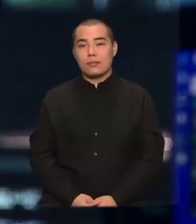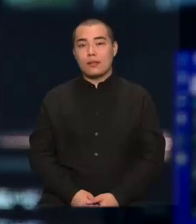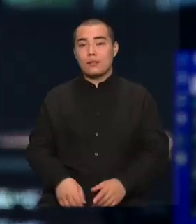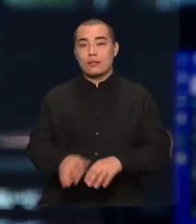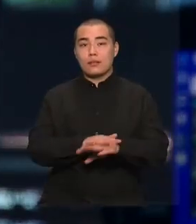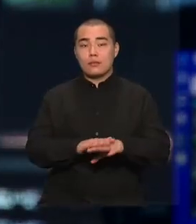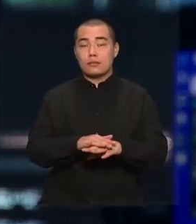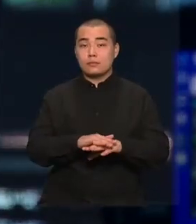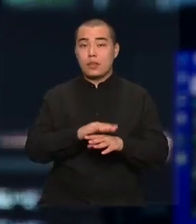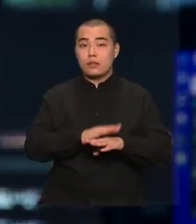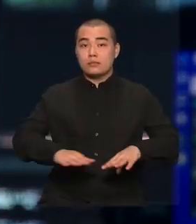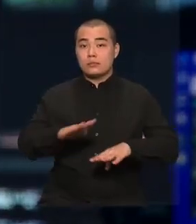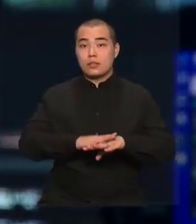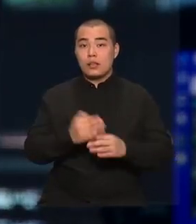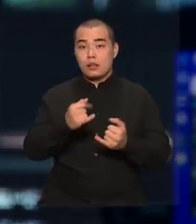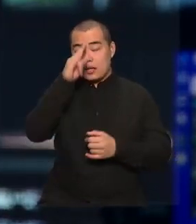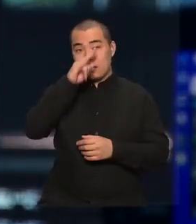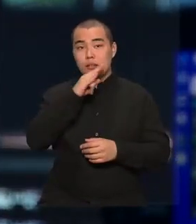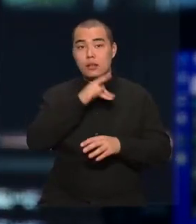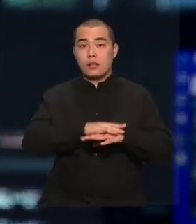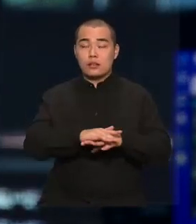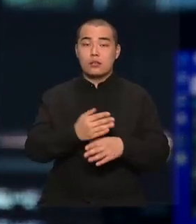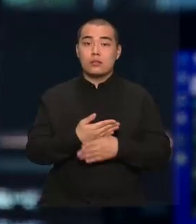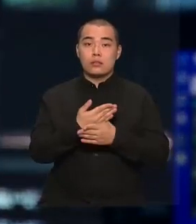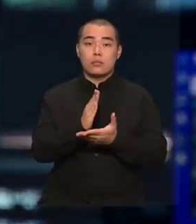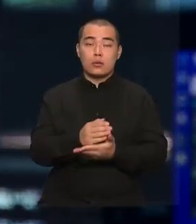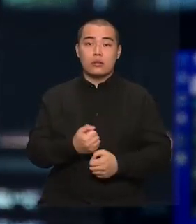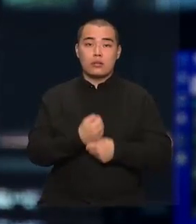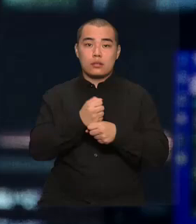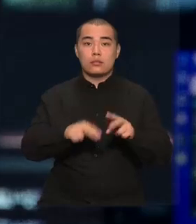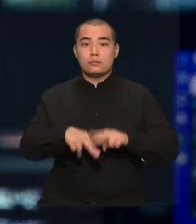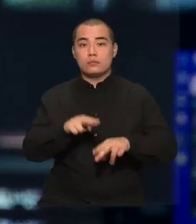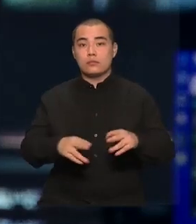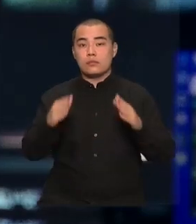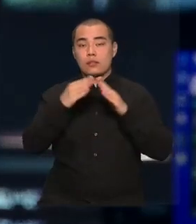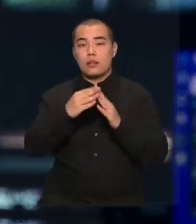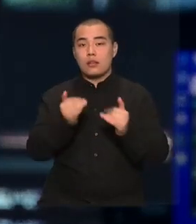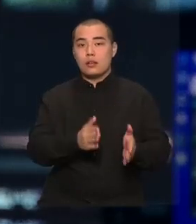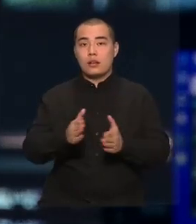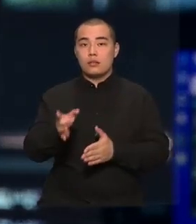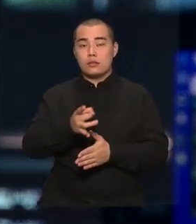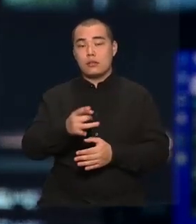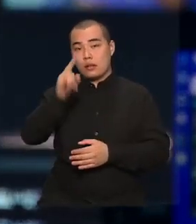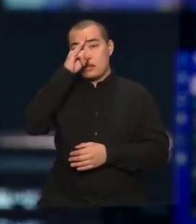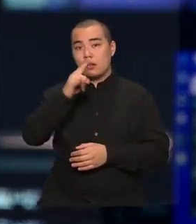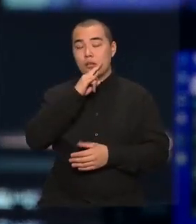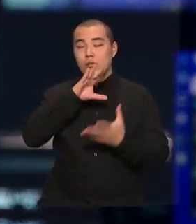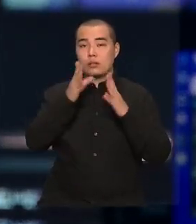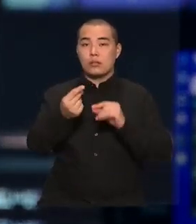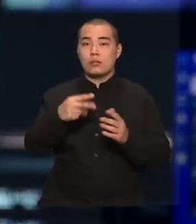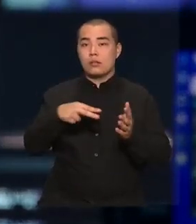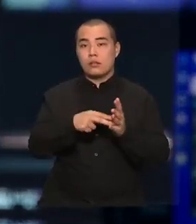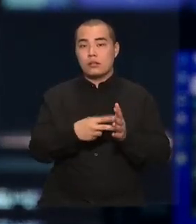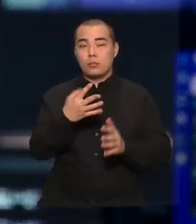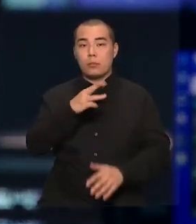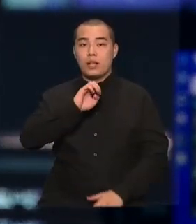Общественный фонд «Казахстан Халкына» поддержит строительство домов пострадавшим в результате паводков в ряде регионов Казахстана на общую сумму в